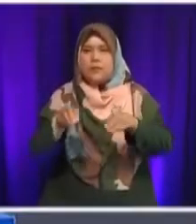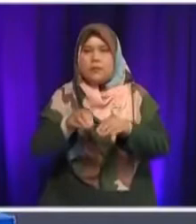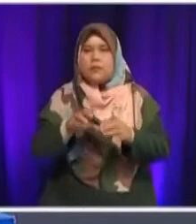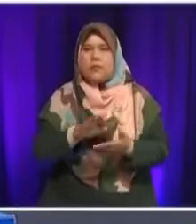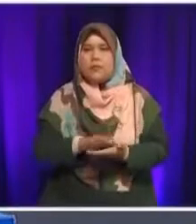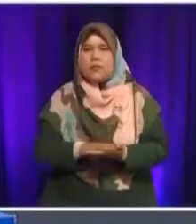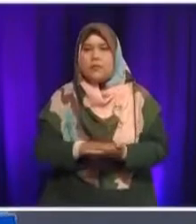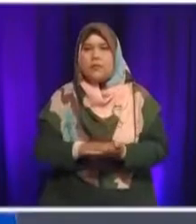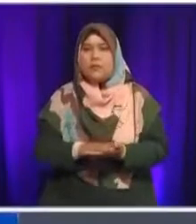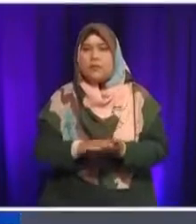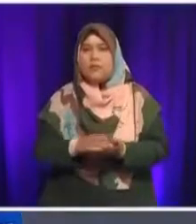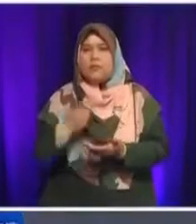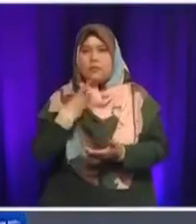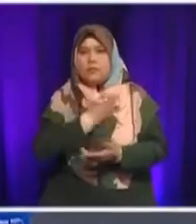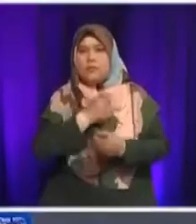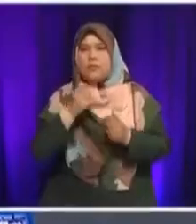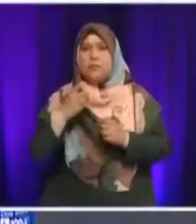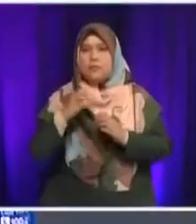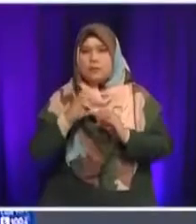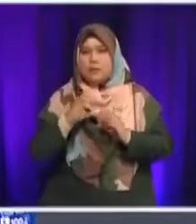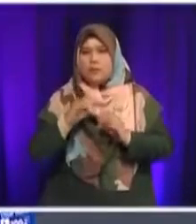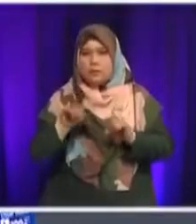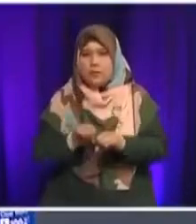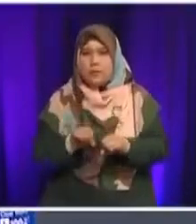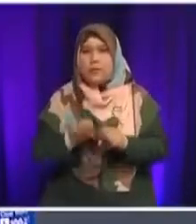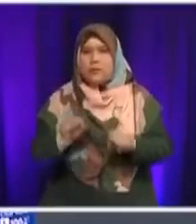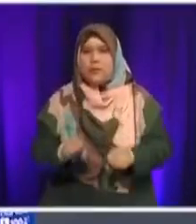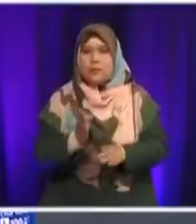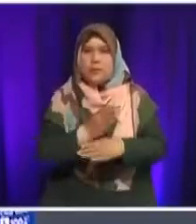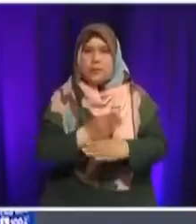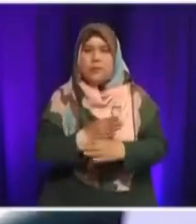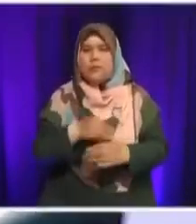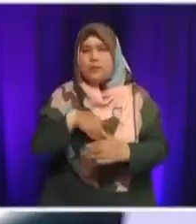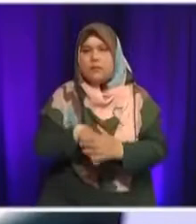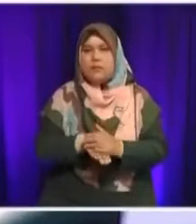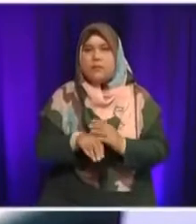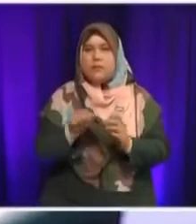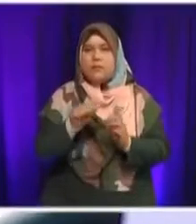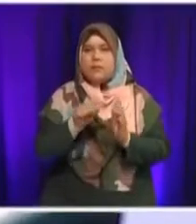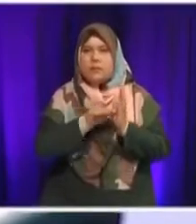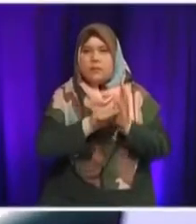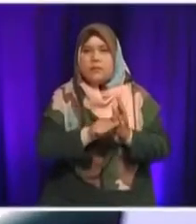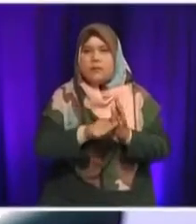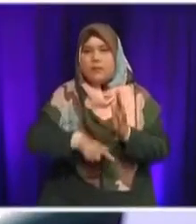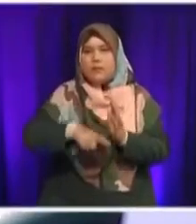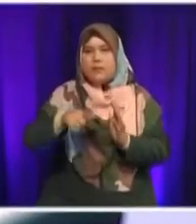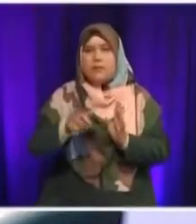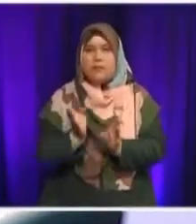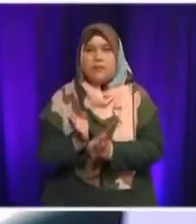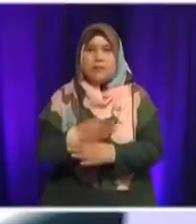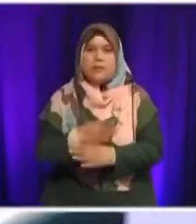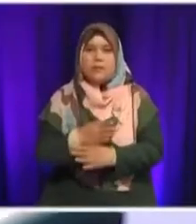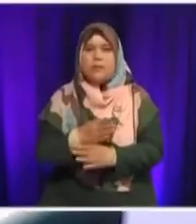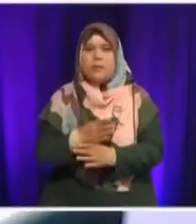itu juga boleh membentuk dalam acuan yang bentuknya lebih berbesir